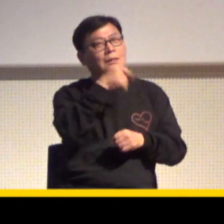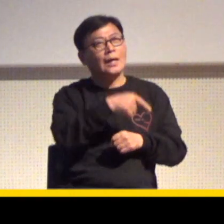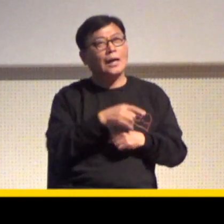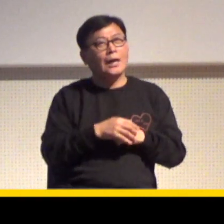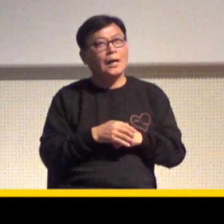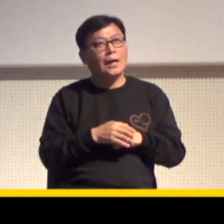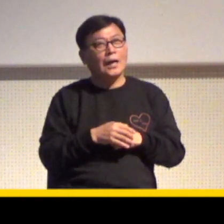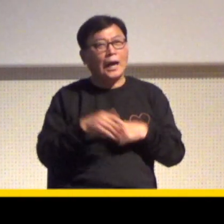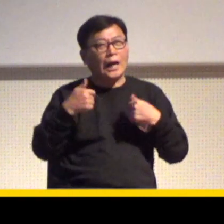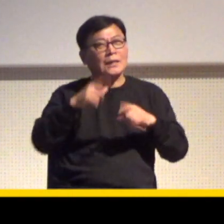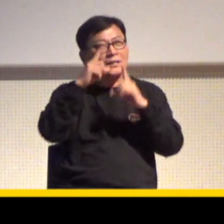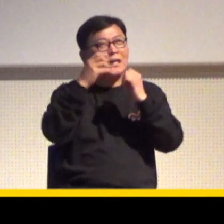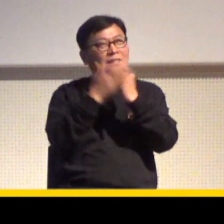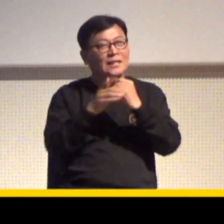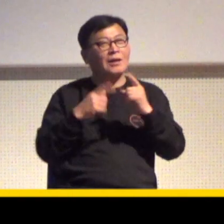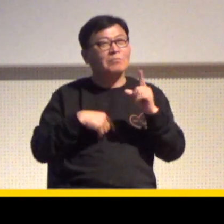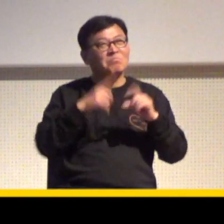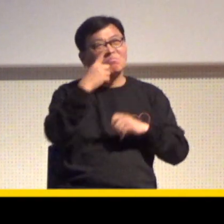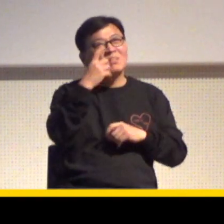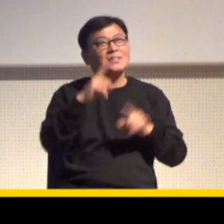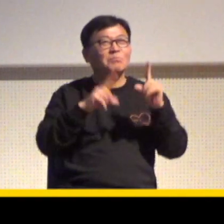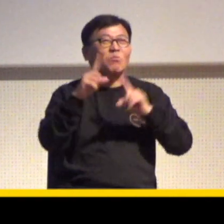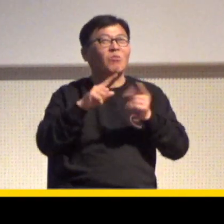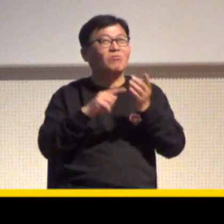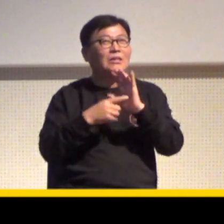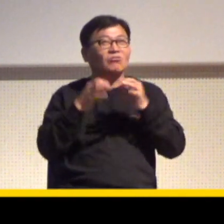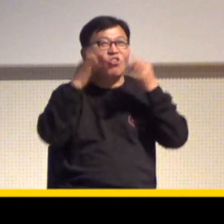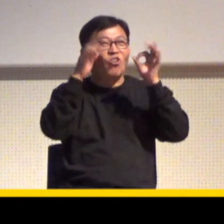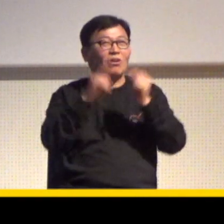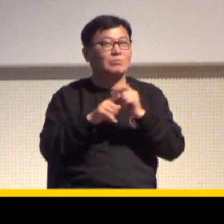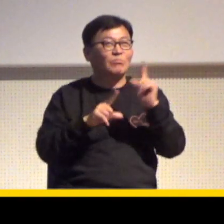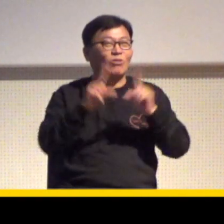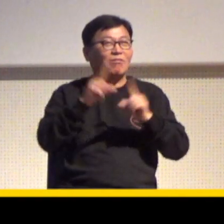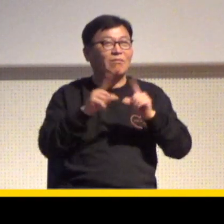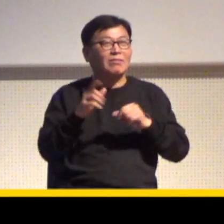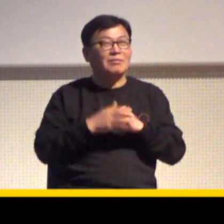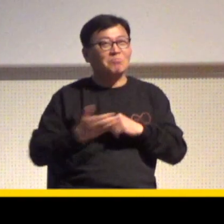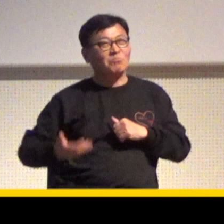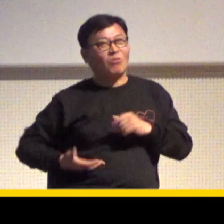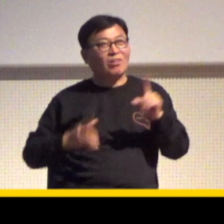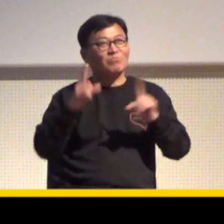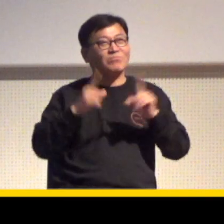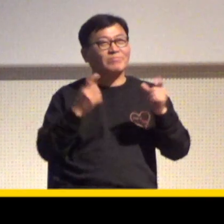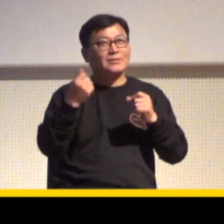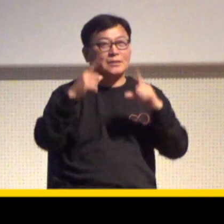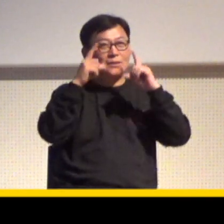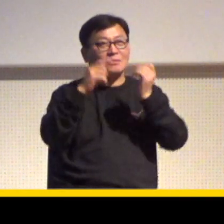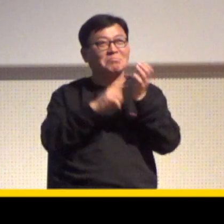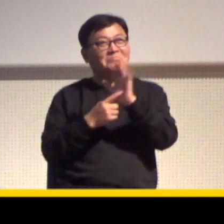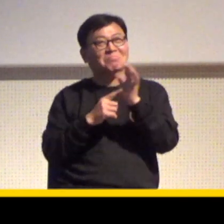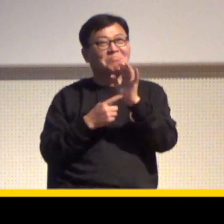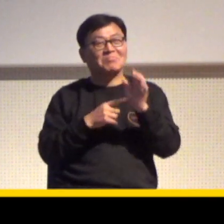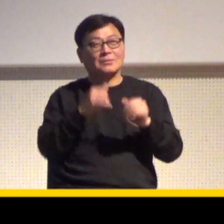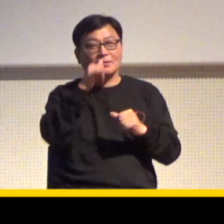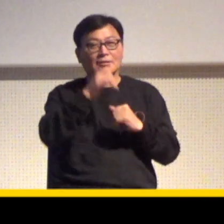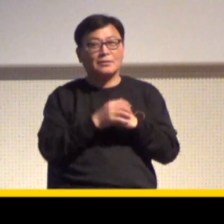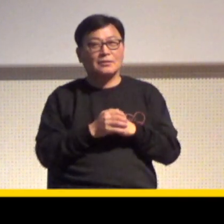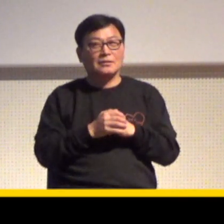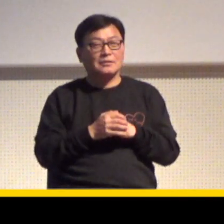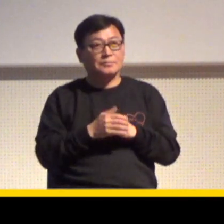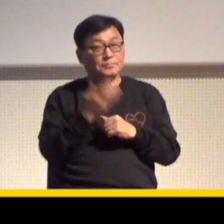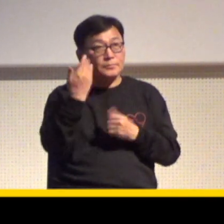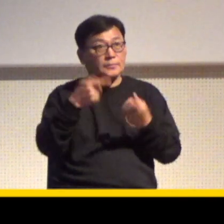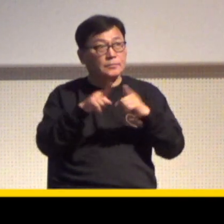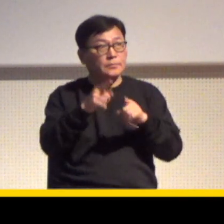너무 아파갖고 네. 네. 힘들었어요. 고생이 예, 많이 하셨죠. 네. 네. 우리 뭐 추신 분이 보셨는데 저는 뭐 함께 하진